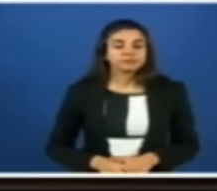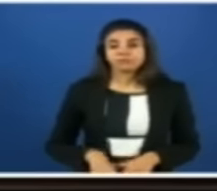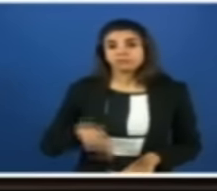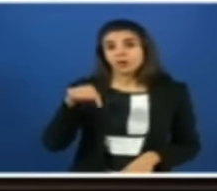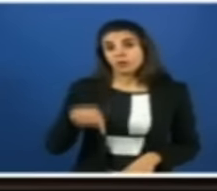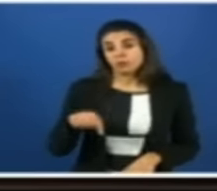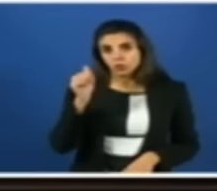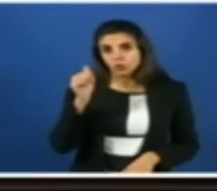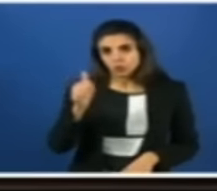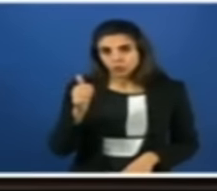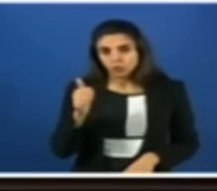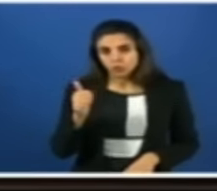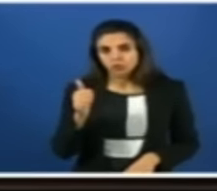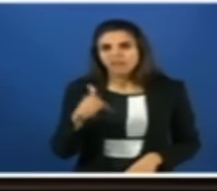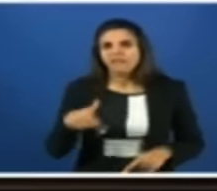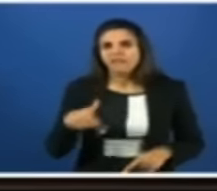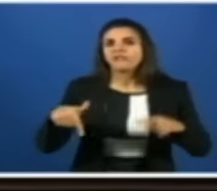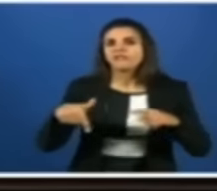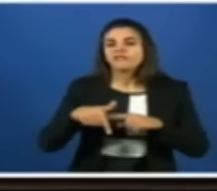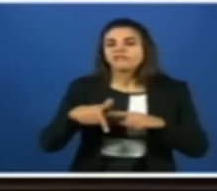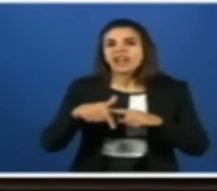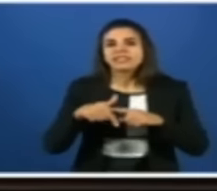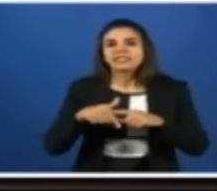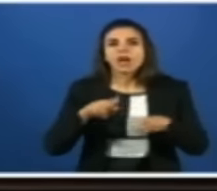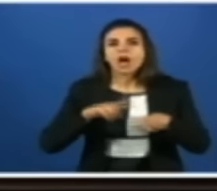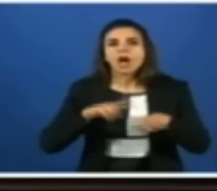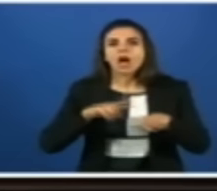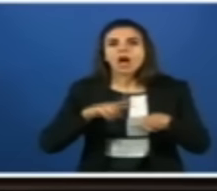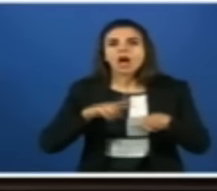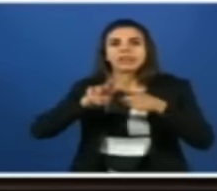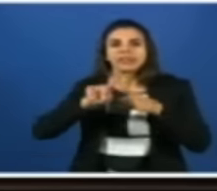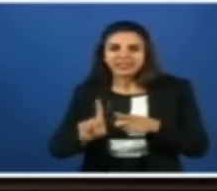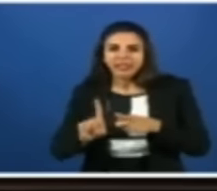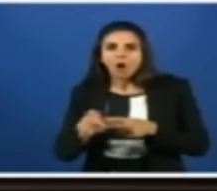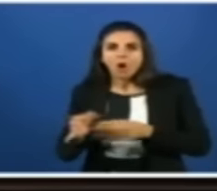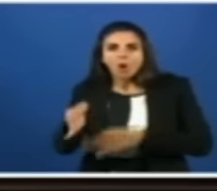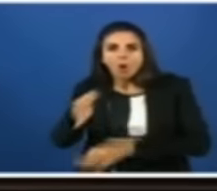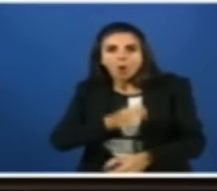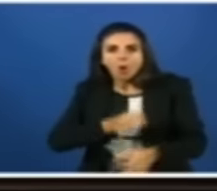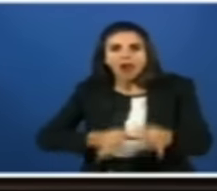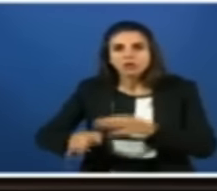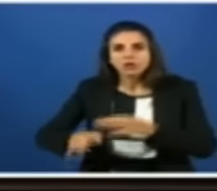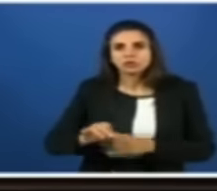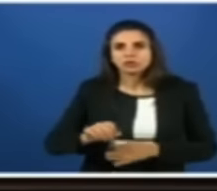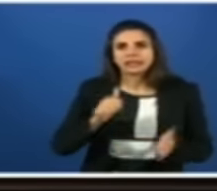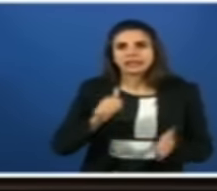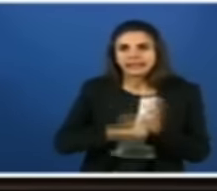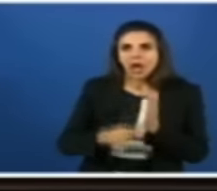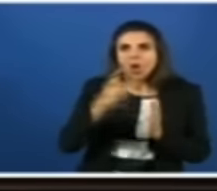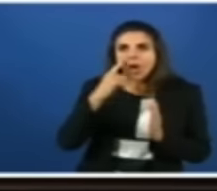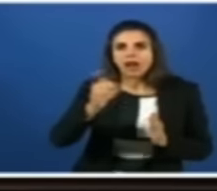Bugün Fırat Kalkanı operasyonunun 56. günündeyiz.